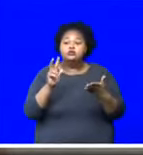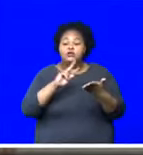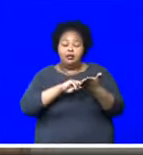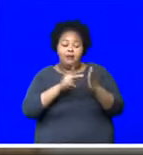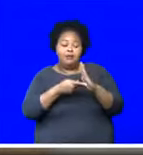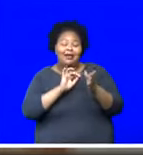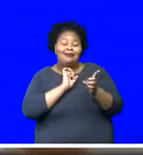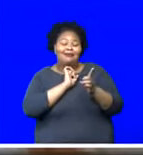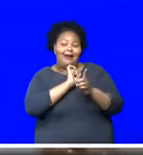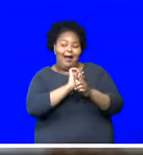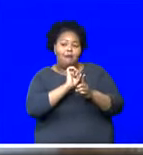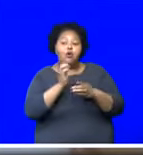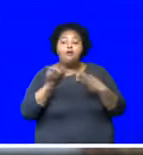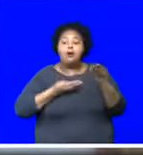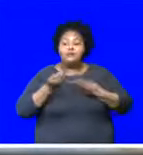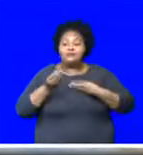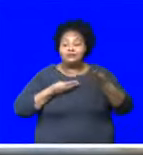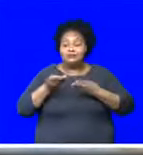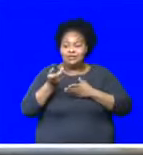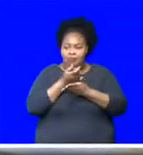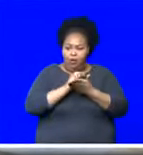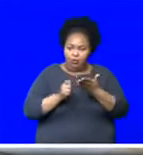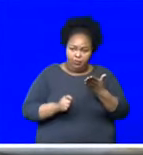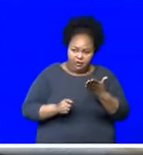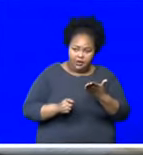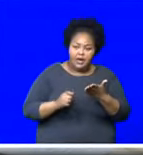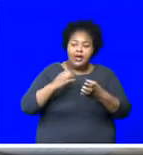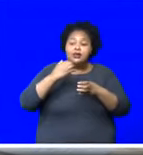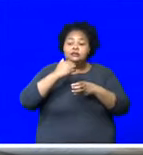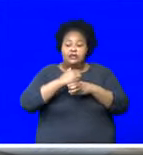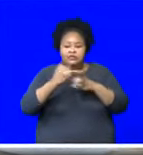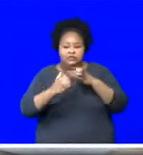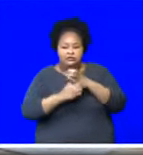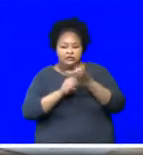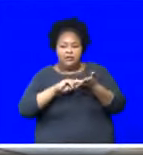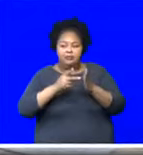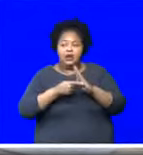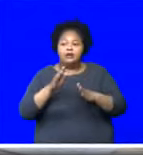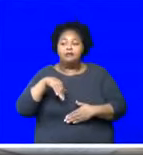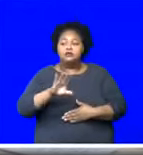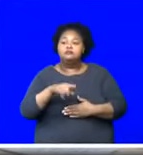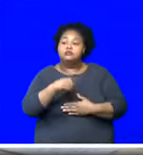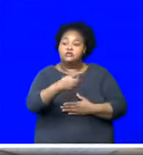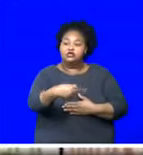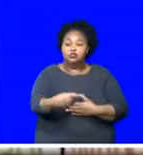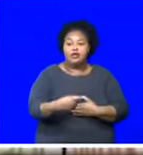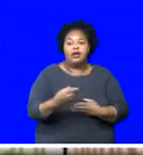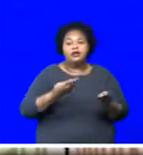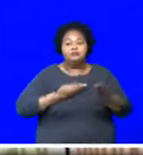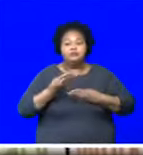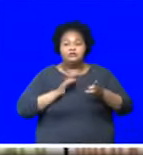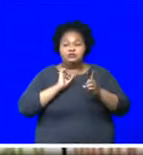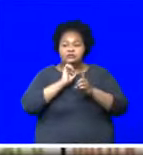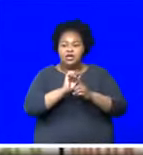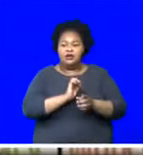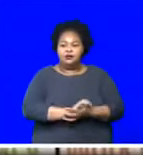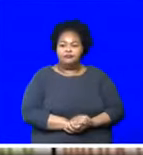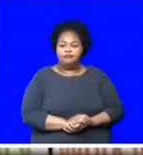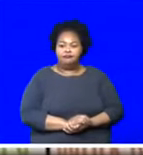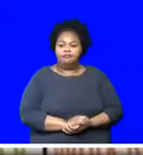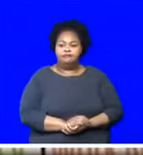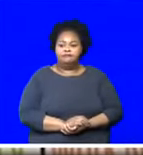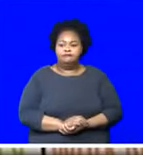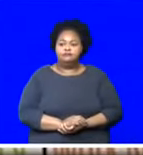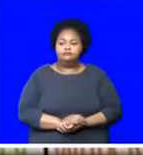maplani mabhizinisi labawabhalile akabe ngumkhombandlela basachubeka nekubhizinisa. We are saying do your